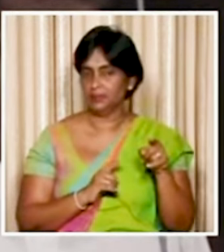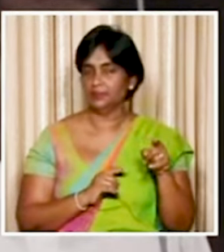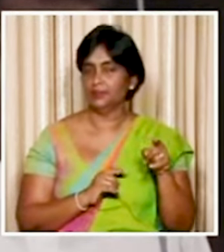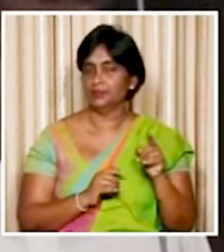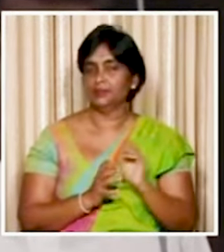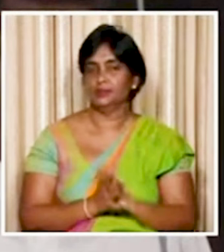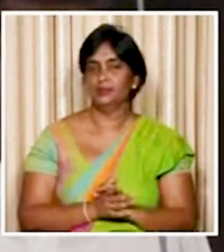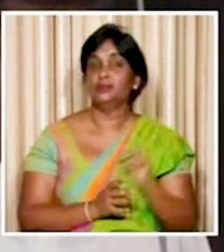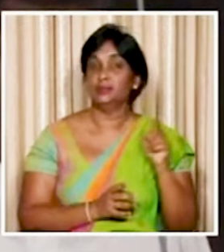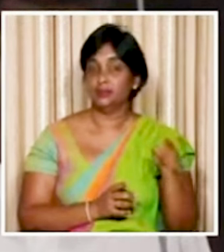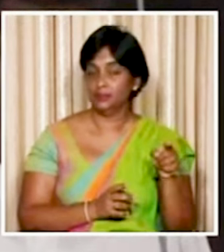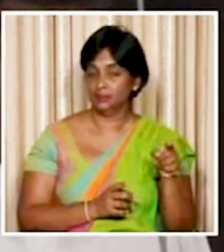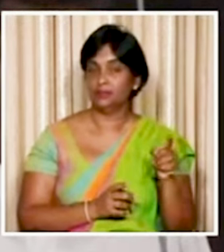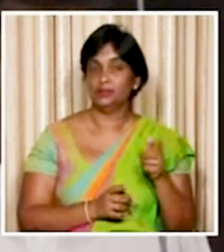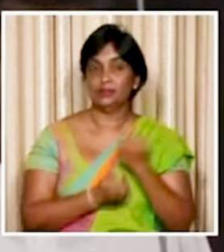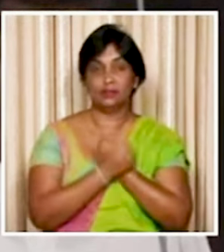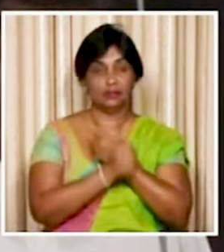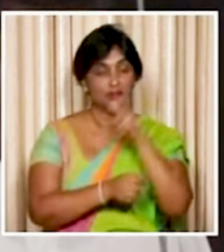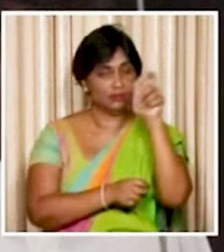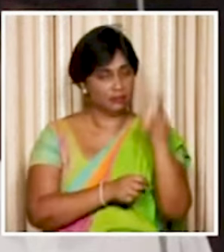1 ஆயுள் தண்டனையும்